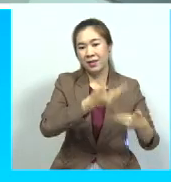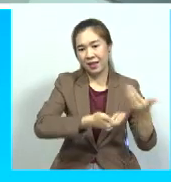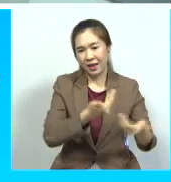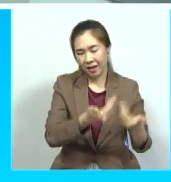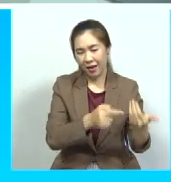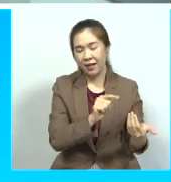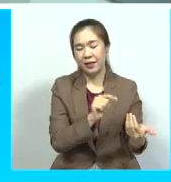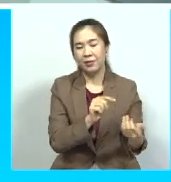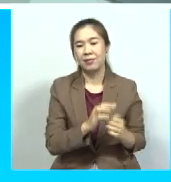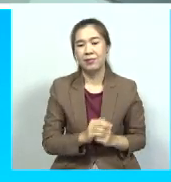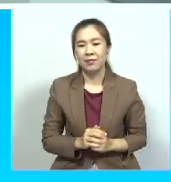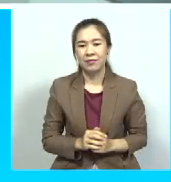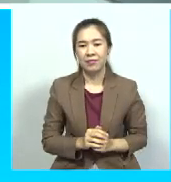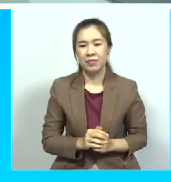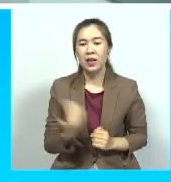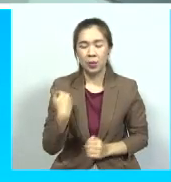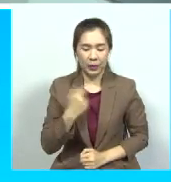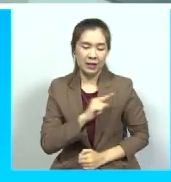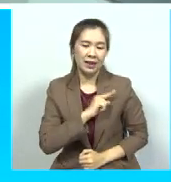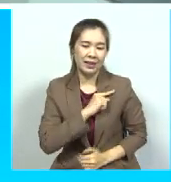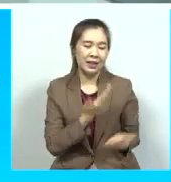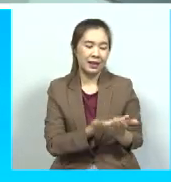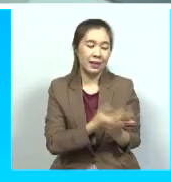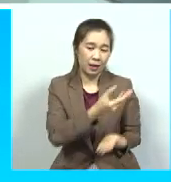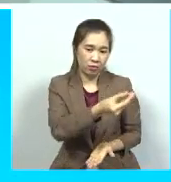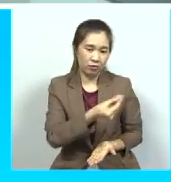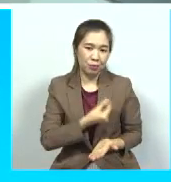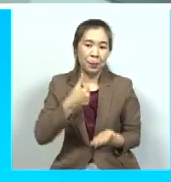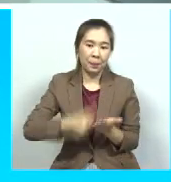การอื่นๆเนี่ยนะครับเขาก็มีหน้าที่ต้องเสียภาษีอยู่แล้วนะครับไม่